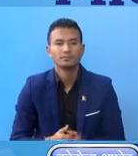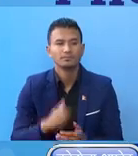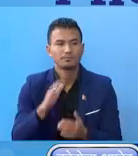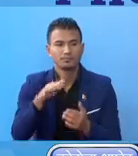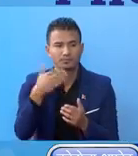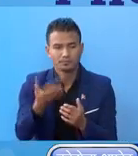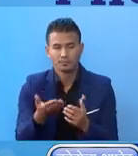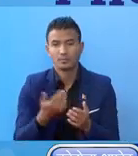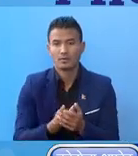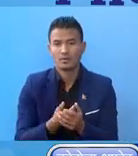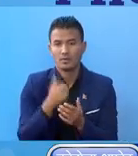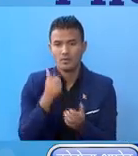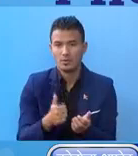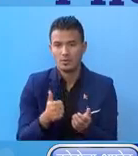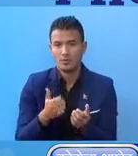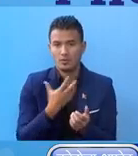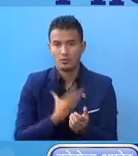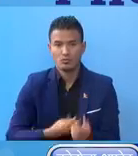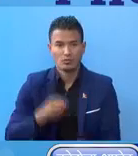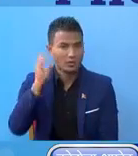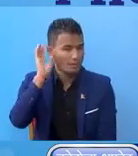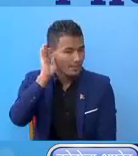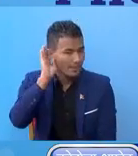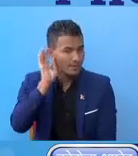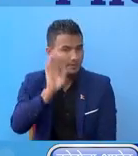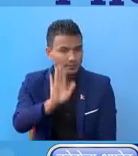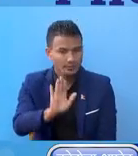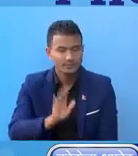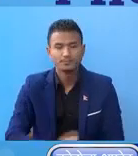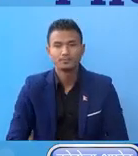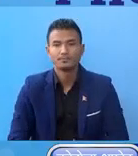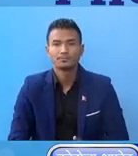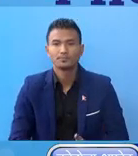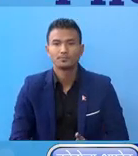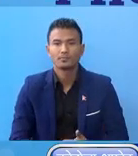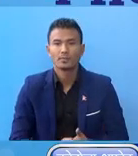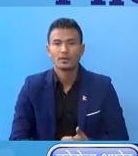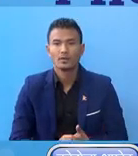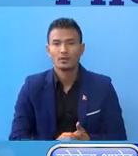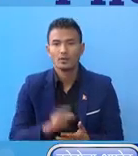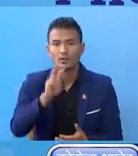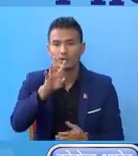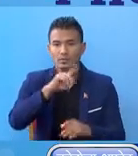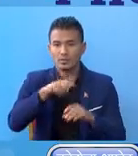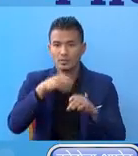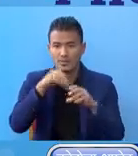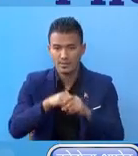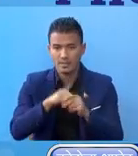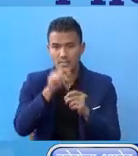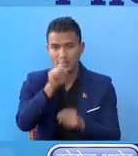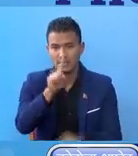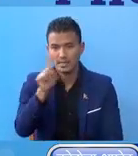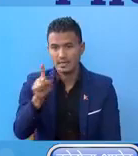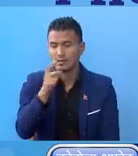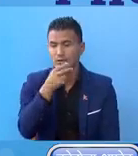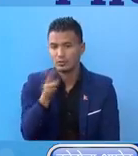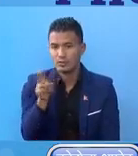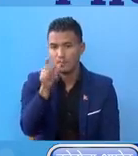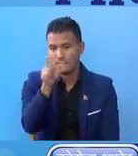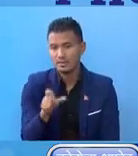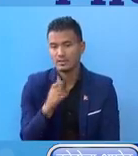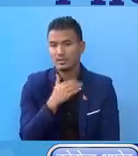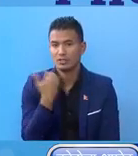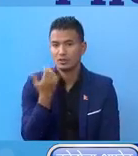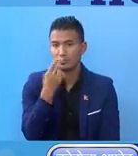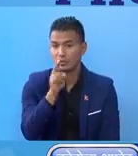सूचनापछि अब दुखद खबरहरू भन्न गइरहेको छु। गएको 24 घण्टामा 11 जना व्यक्तिहरूको